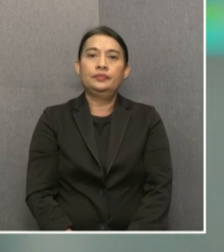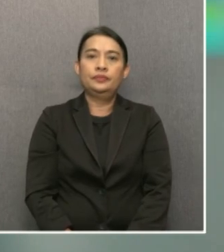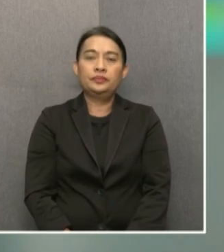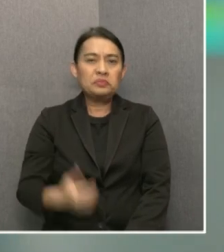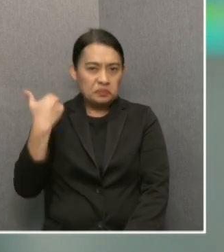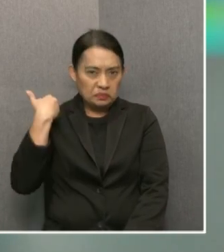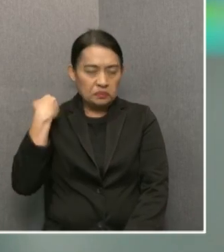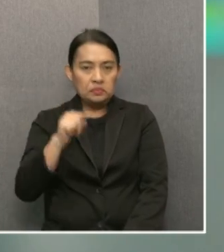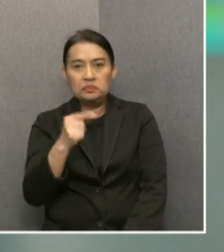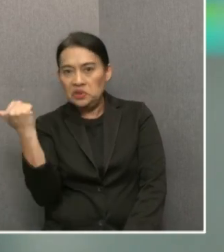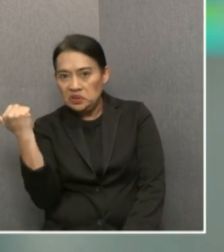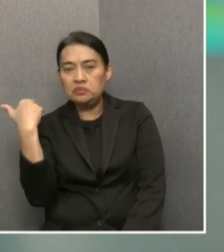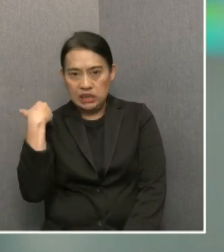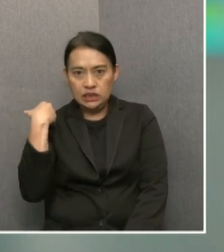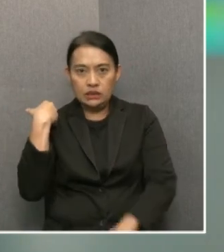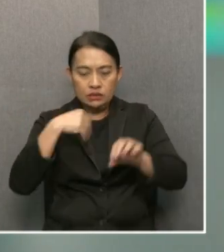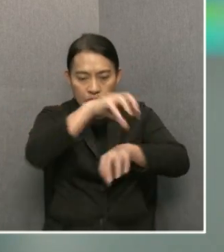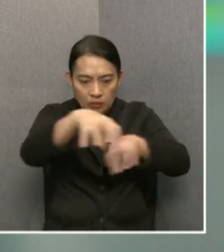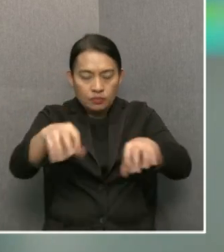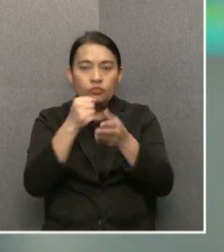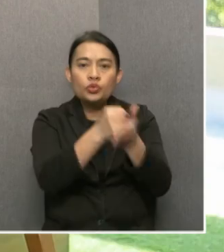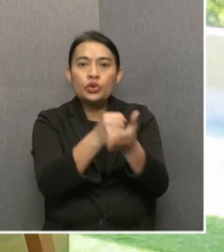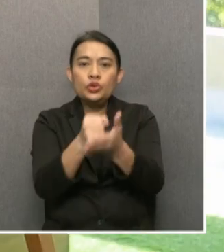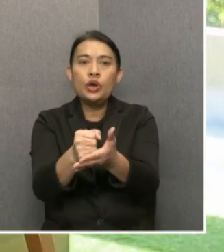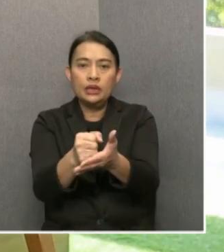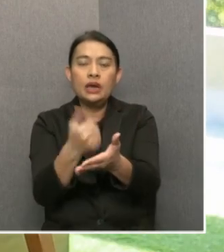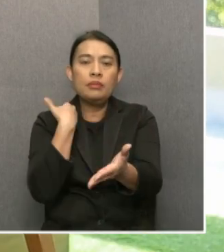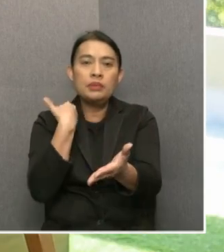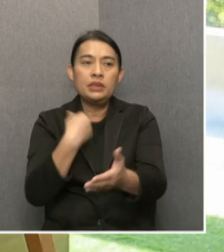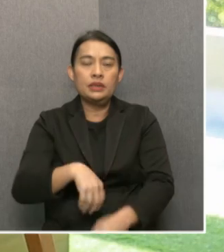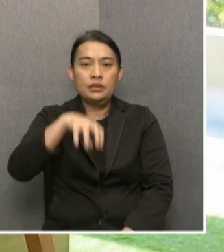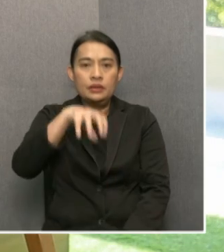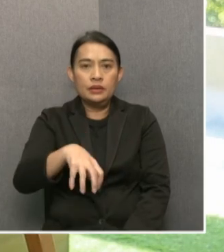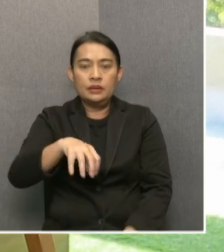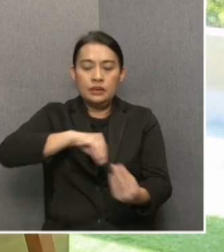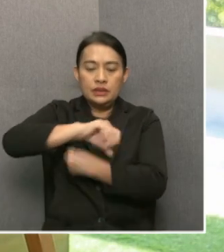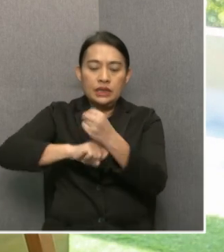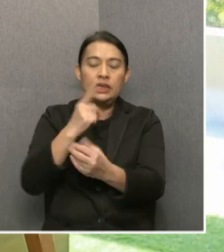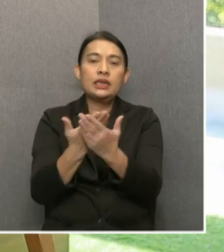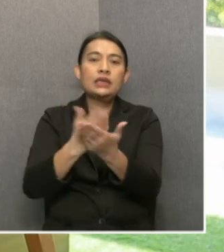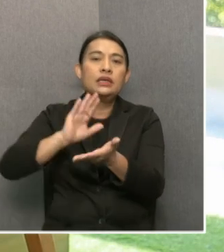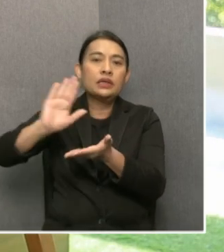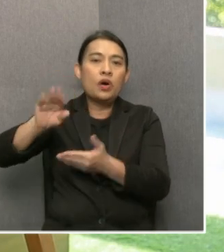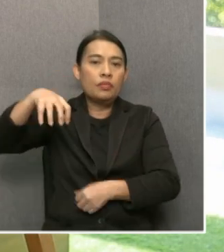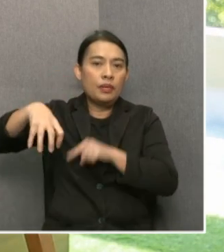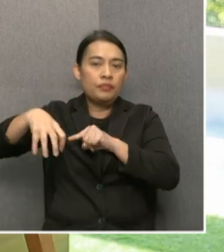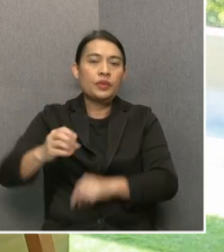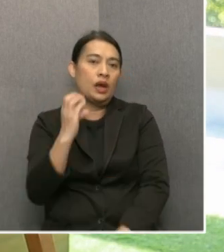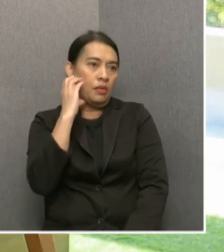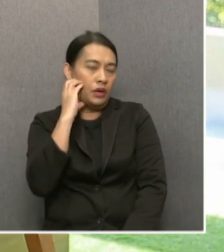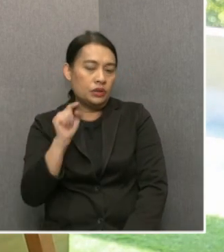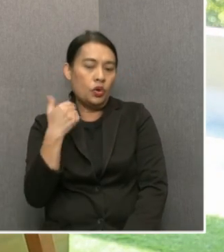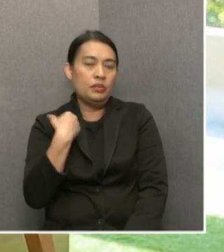ายหน่วยงานนะคะในการที่จะช่วยในเรื่องนี้นะคะอย่างเช่นตัวสำนักงานเศรษฐกิจการคลังเองเนี่ยอันนี้ก็จะมีเบอร์ที่มีศูนย์ที่เกี่ยวข้